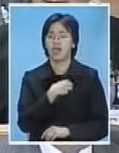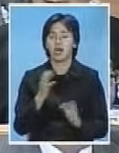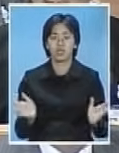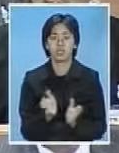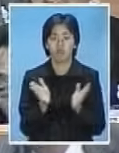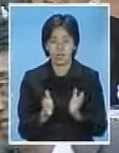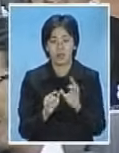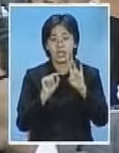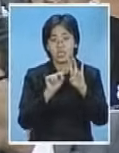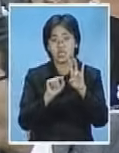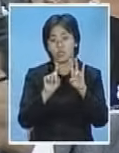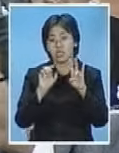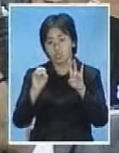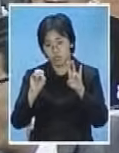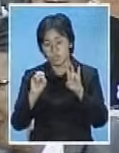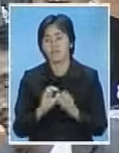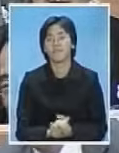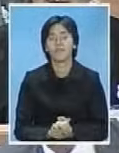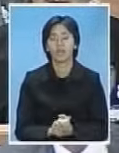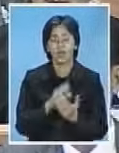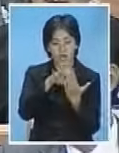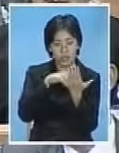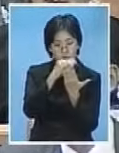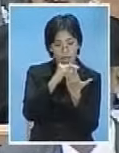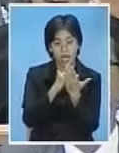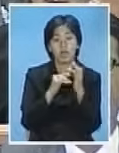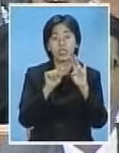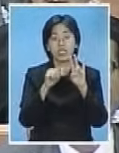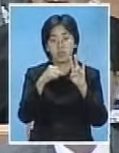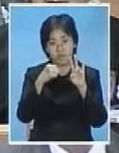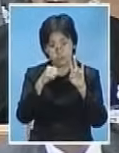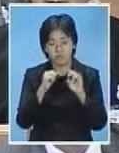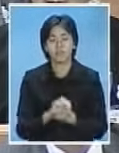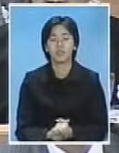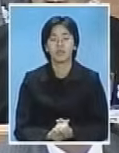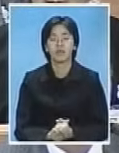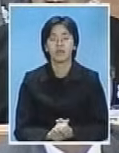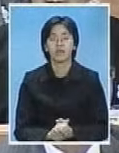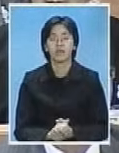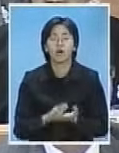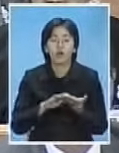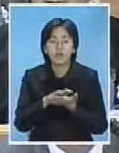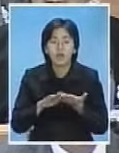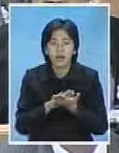าย 7.10 นะครับท่านประธานครับขออนุญาตท่านข้ามไปก่อนส่งเสริมความร่วมมือขอประธานโท